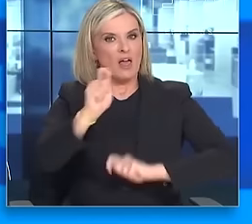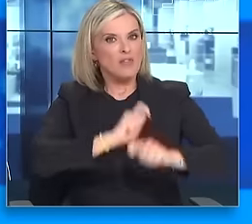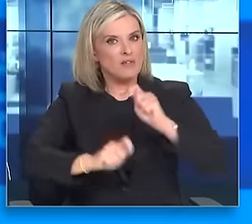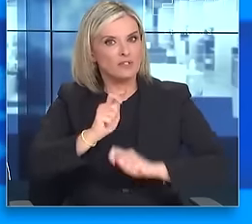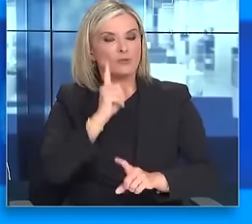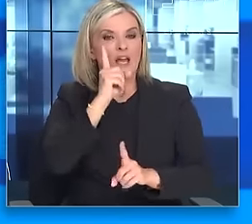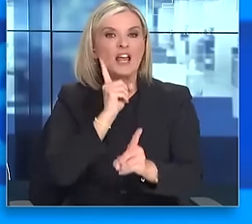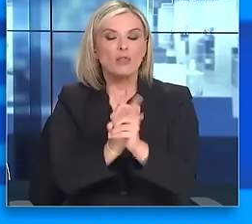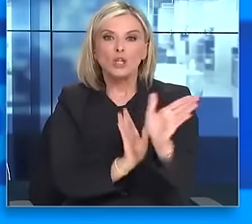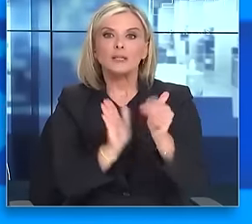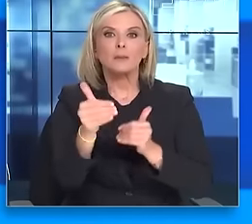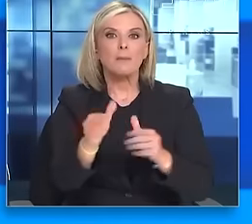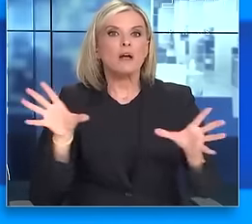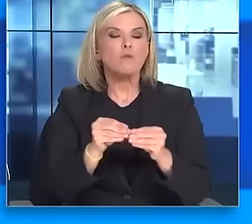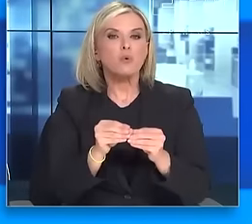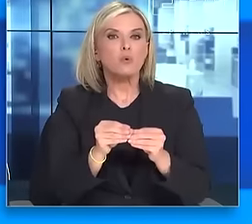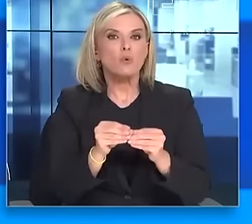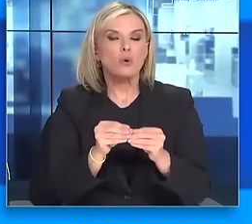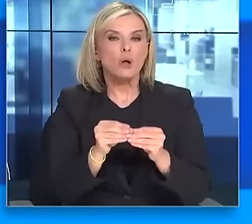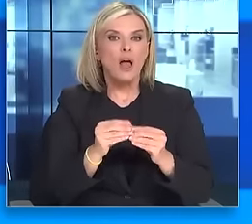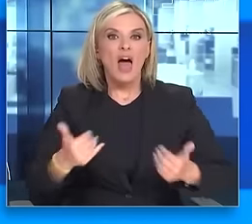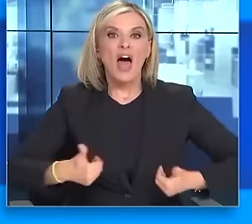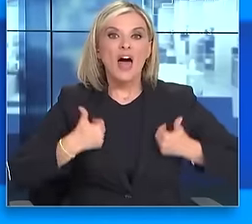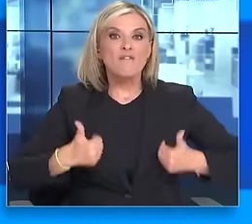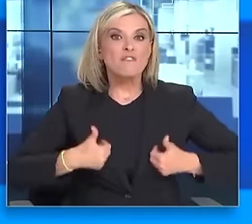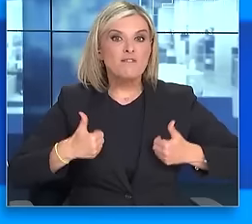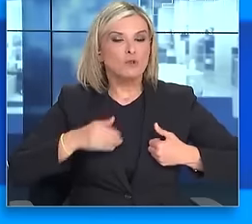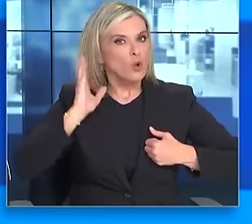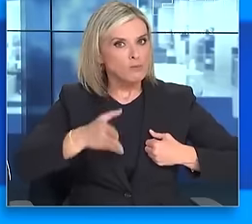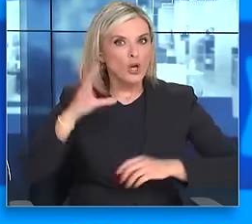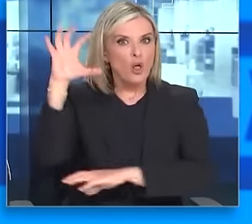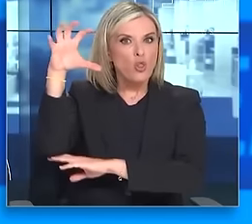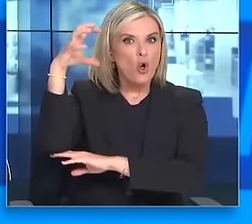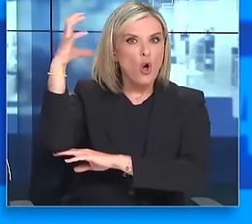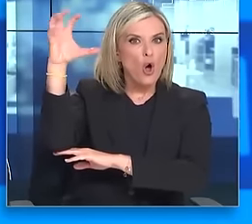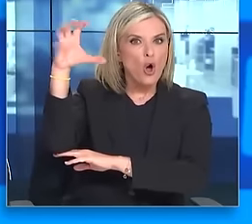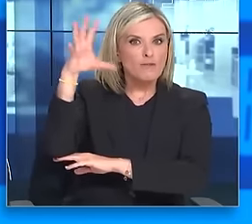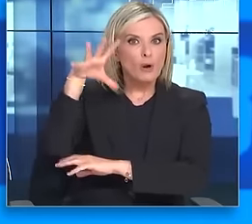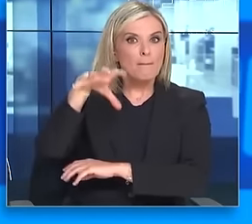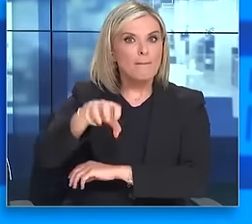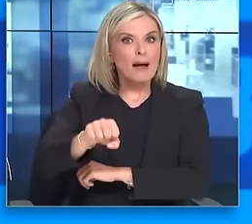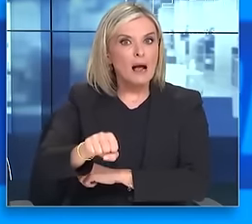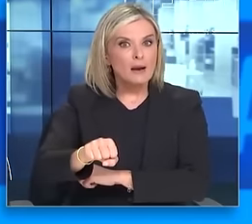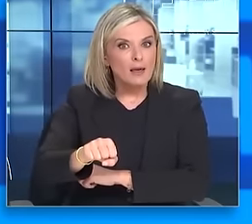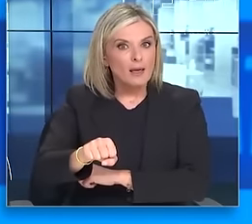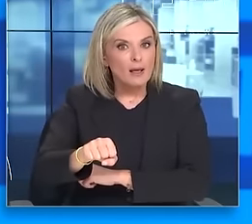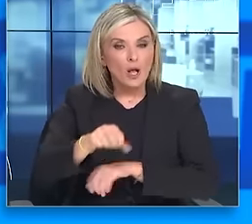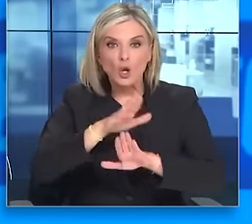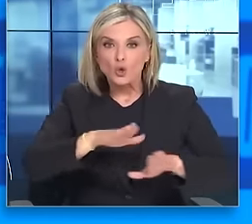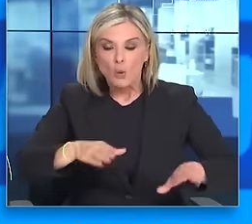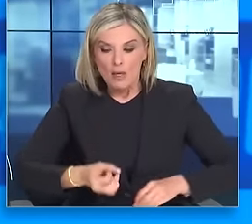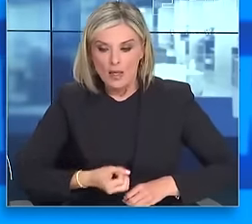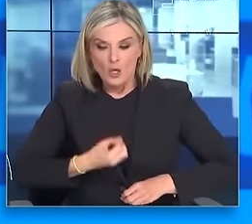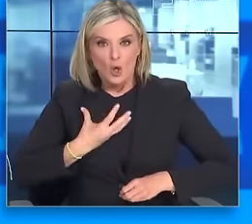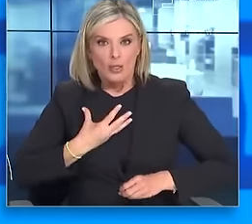εφήβους, όπου θα μπορεί με γεωεντοπισμό να ενημερώνει ένα νέο παιδί άμεσα την αστυνομία, αν αισθάνεται ότι